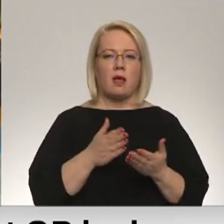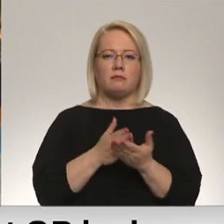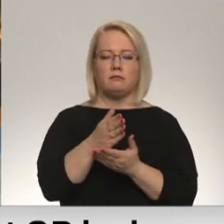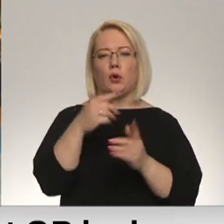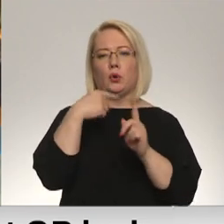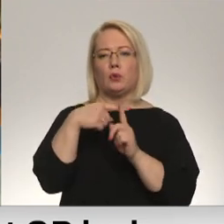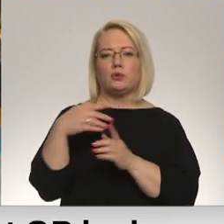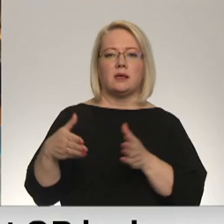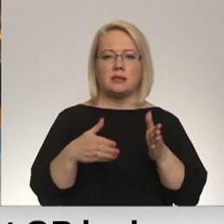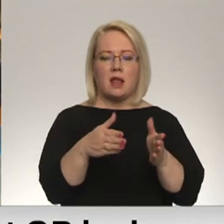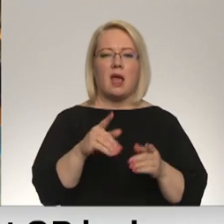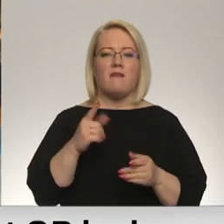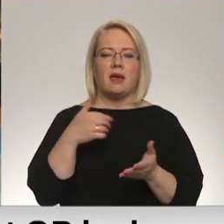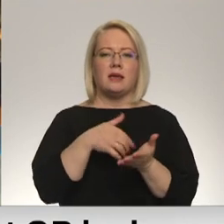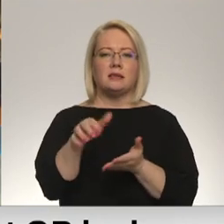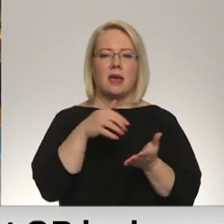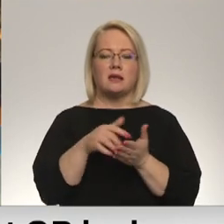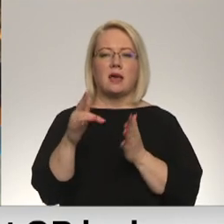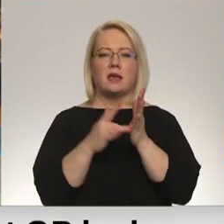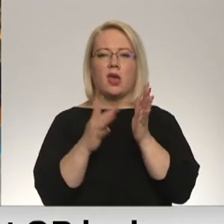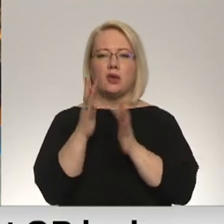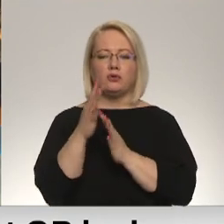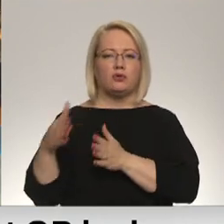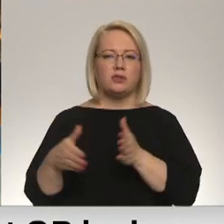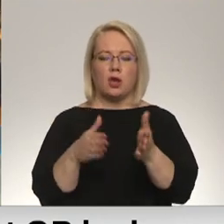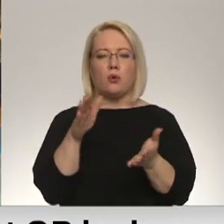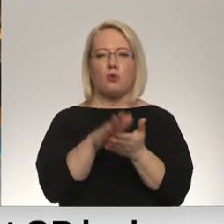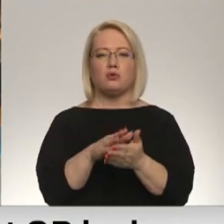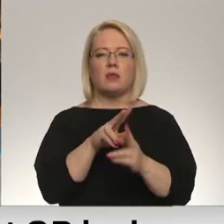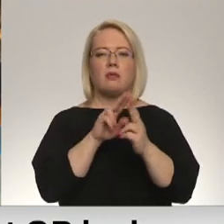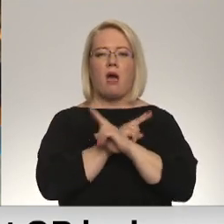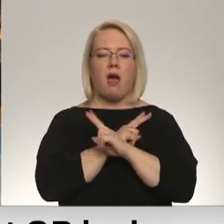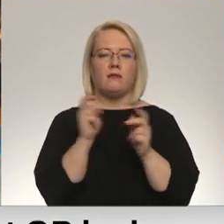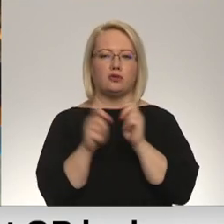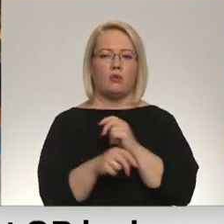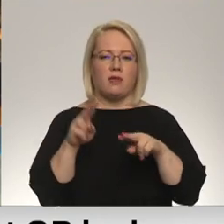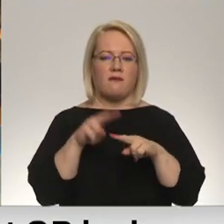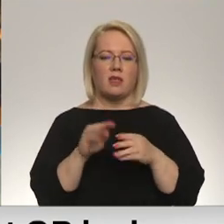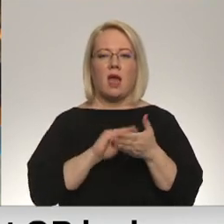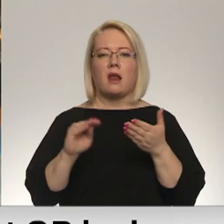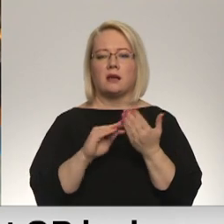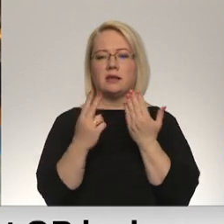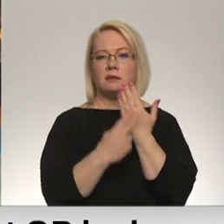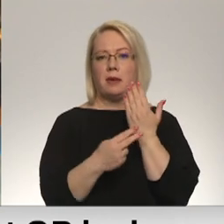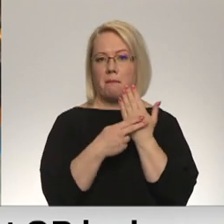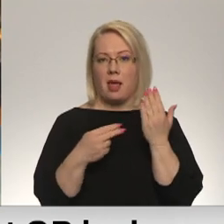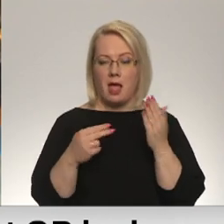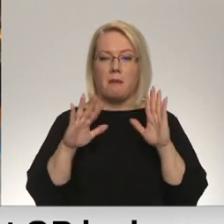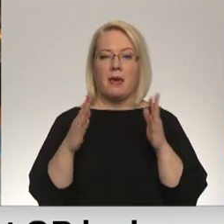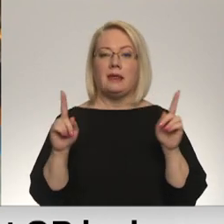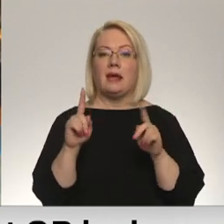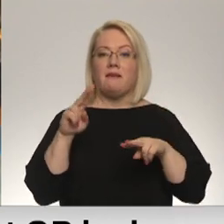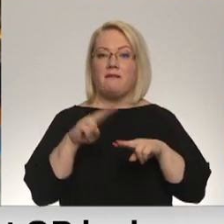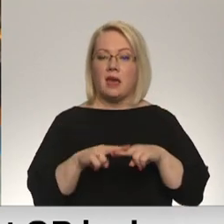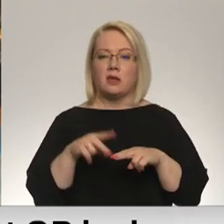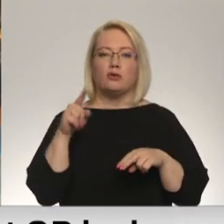jeb izstaigātu Jēzus ceļu uz nāves soda vietu, kā tas aprakstīts Bībelē. Taču ir vietas, kur šo